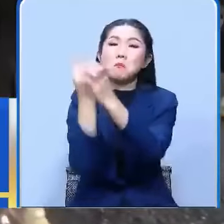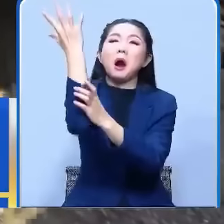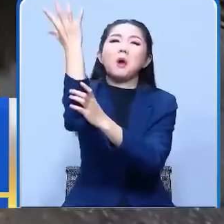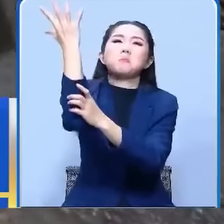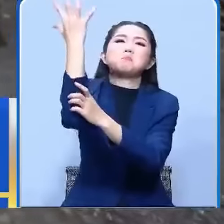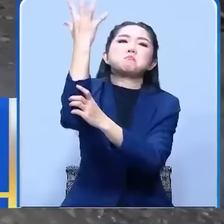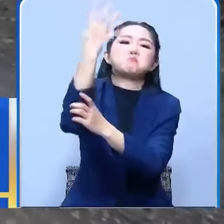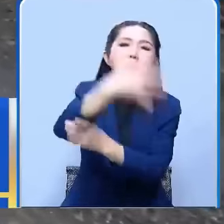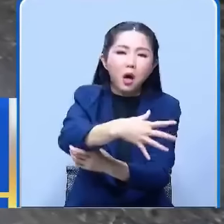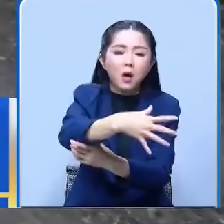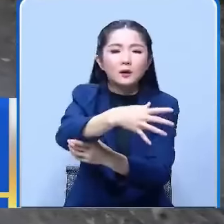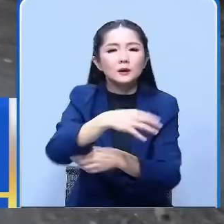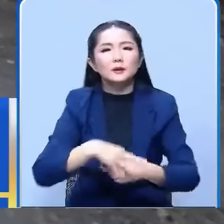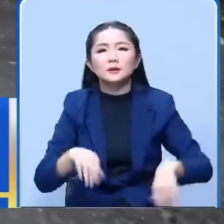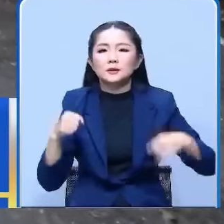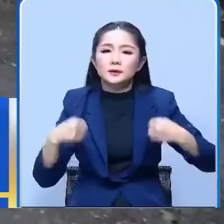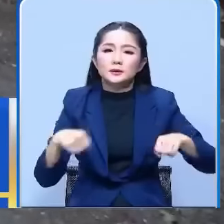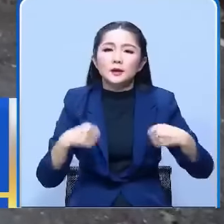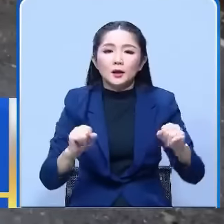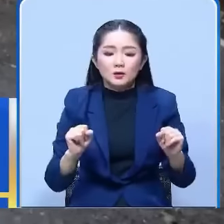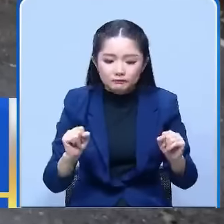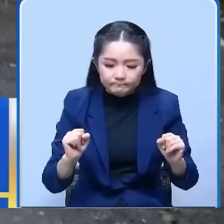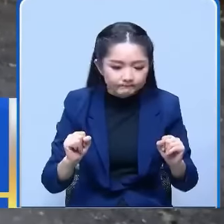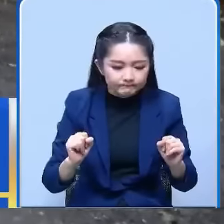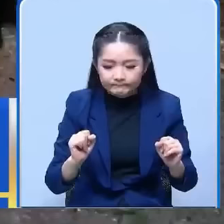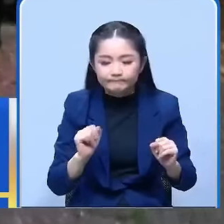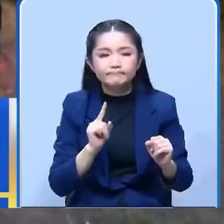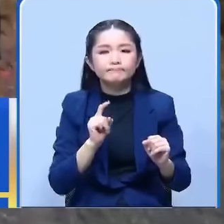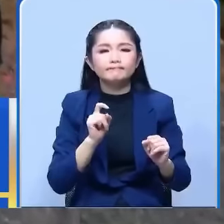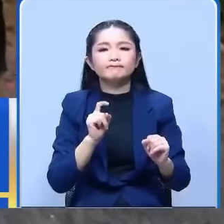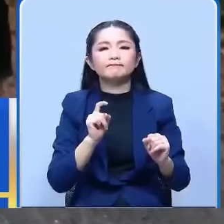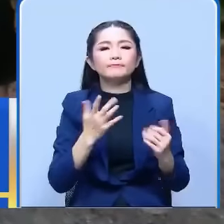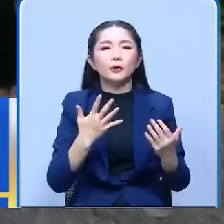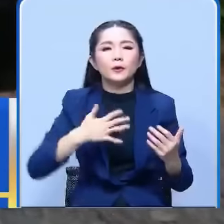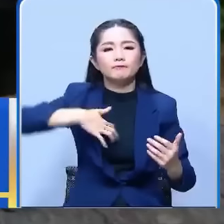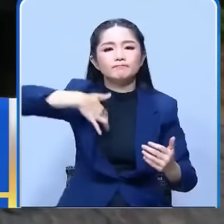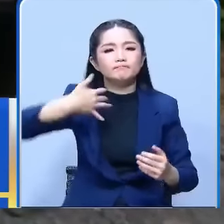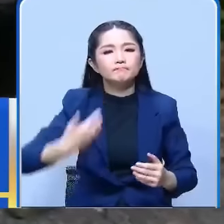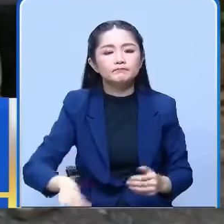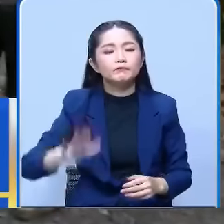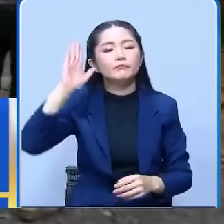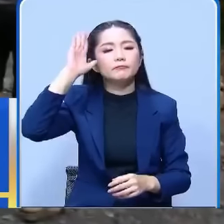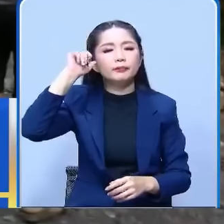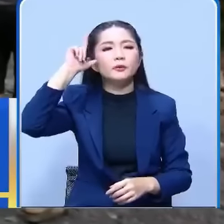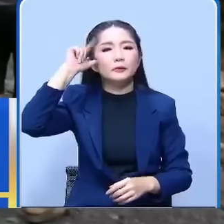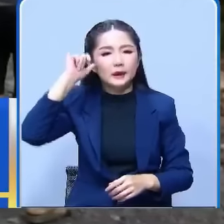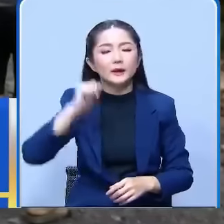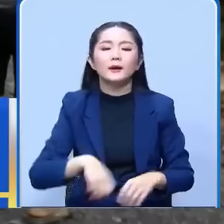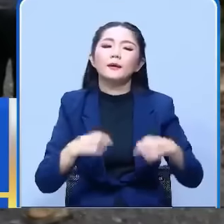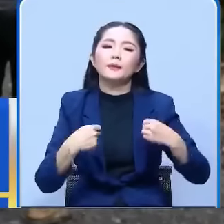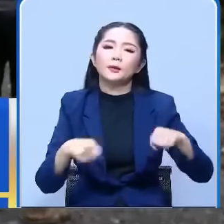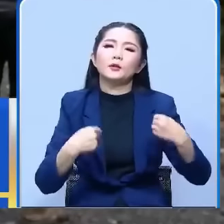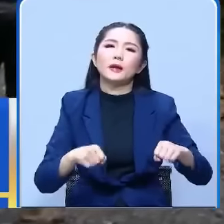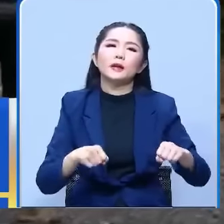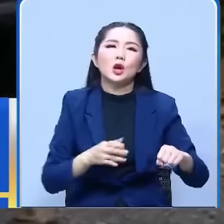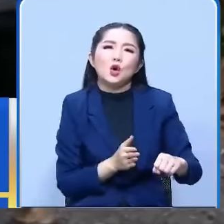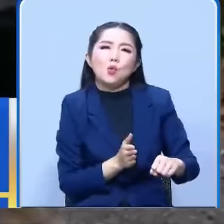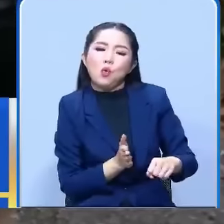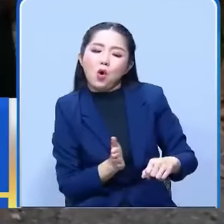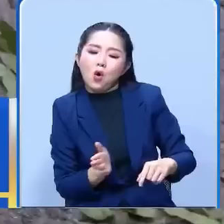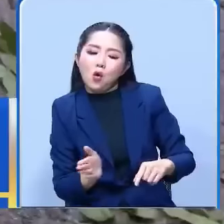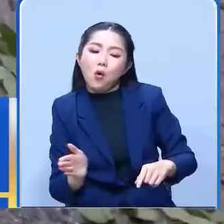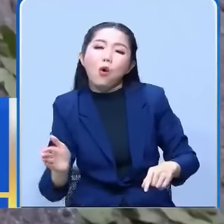างส่งผลให้การจราจรถูกตัดขาดโดยสิ้นเชิงเลยเดือดร้อนผู้ปกครองที่ต้องขี่รถจักรยานยนต์อ้อมไปรับลูกหลานที่ก